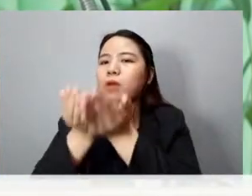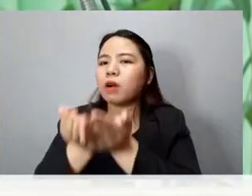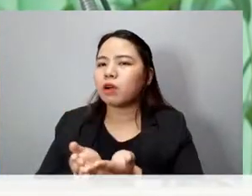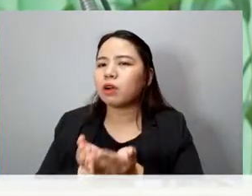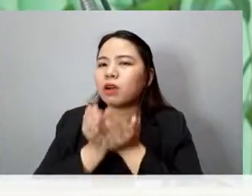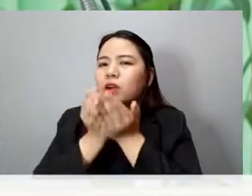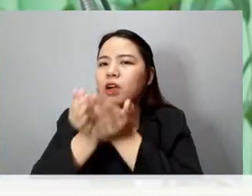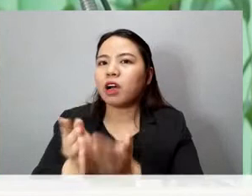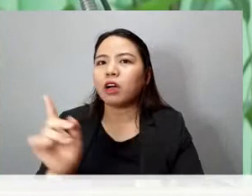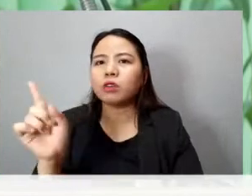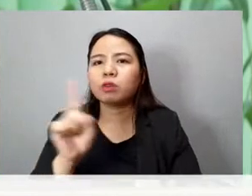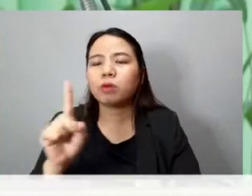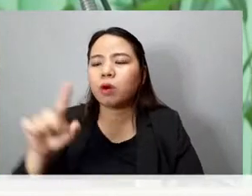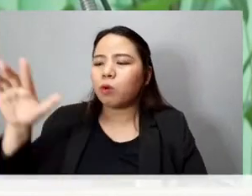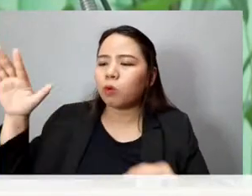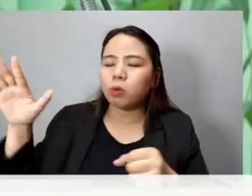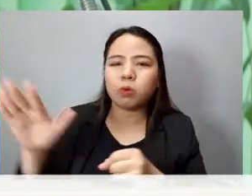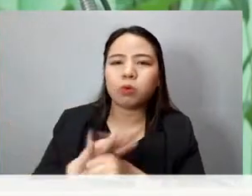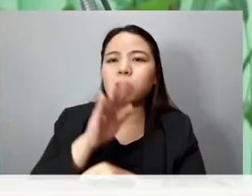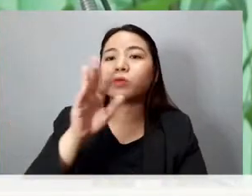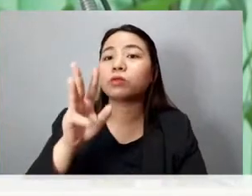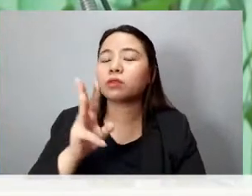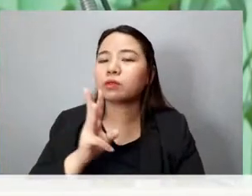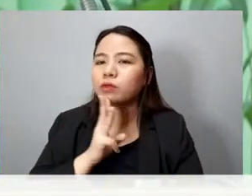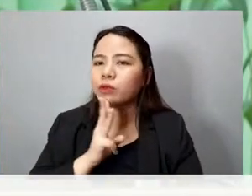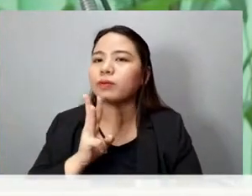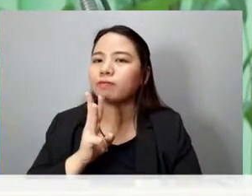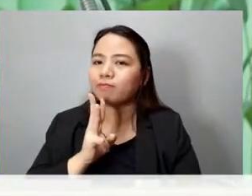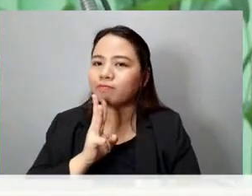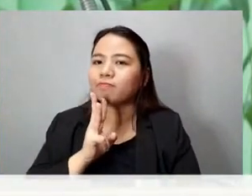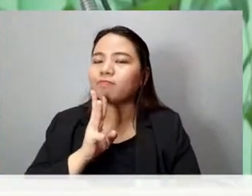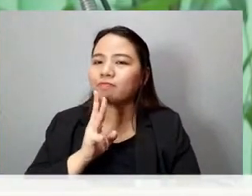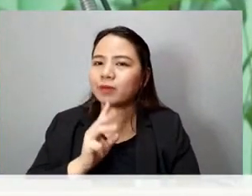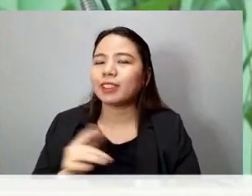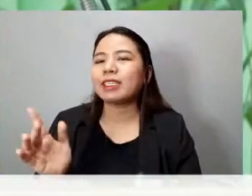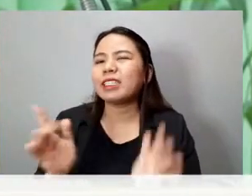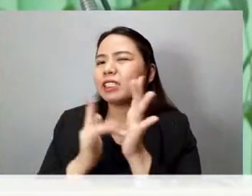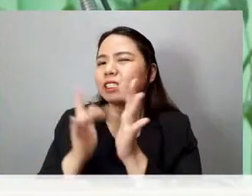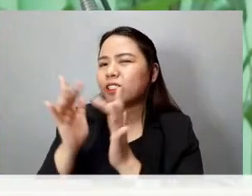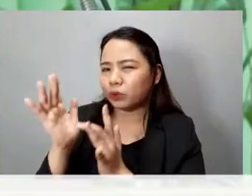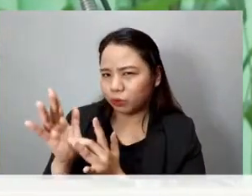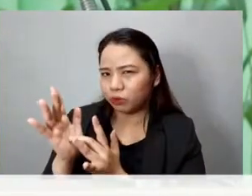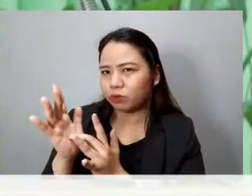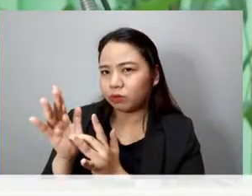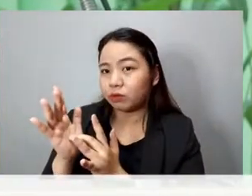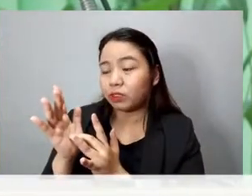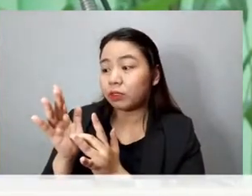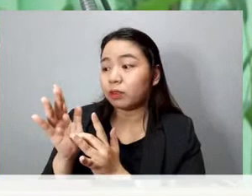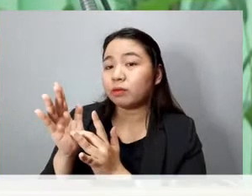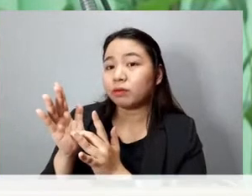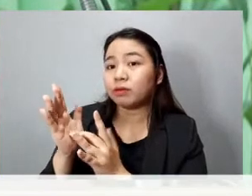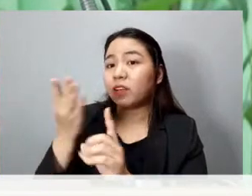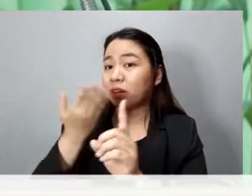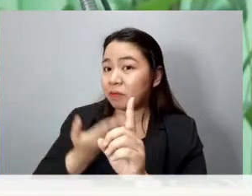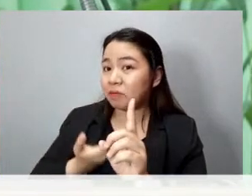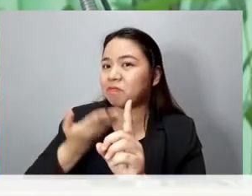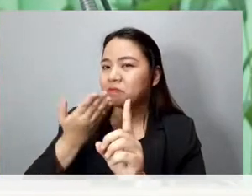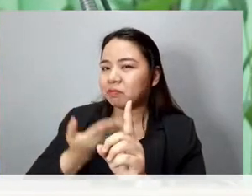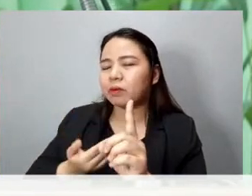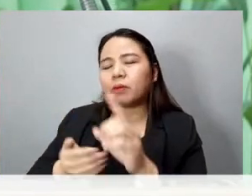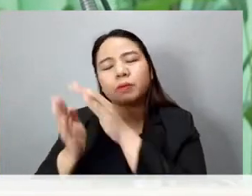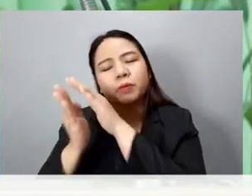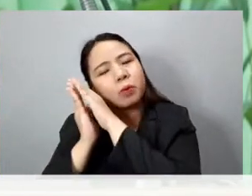halos mapuno ito ng tubig. Si Jesus naman ay nakahilig sa